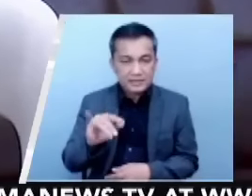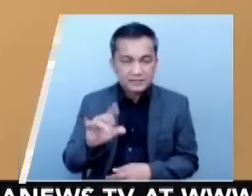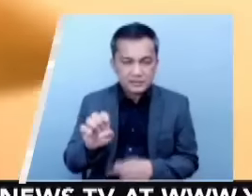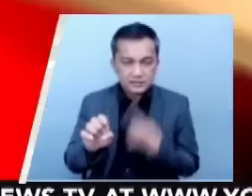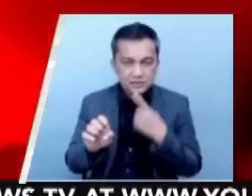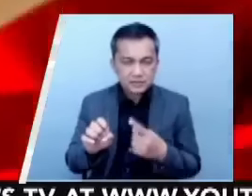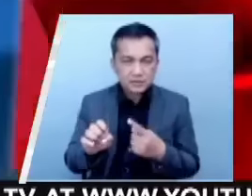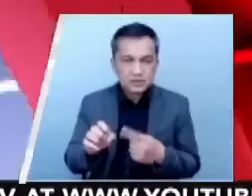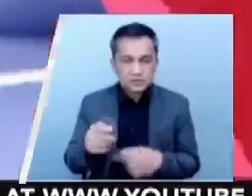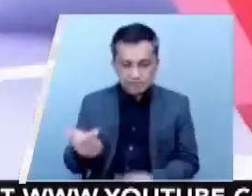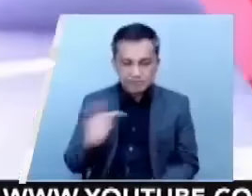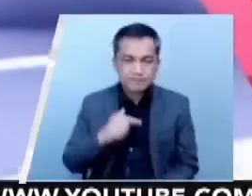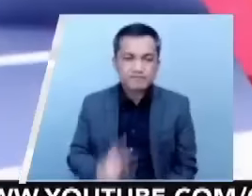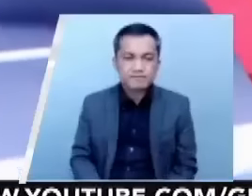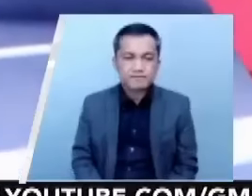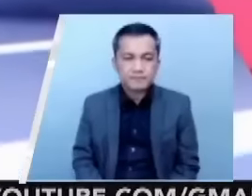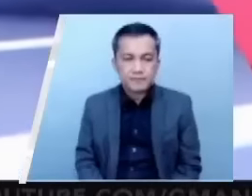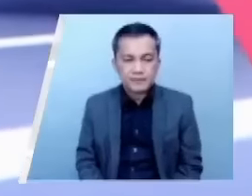oras.